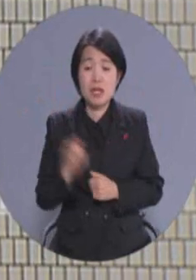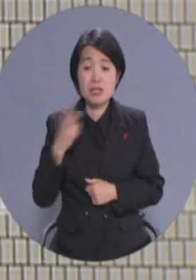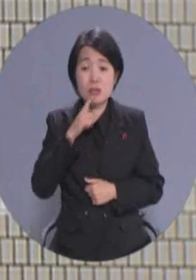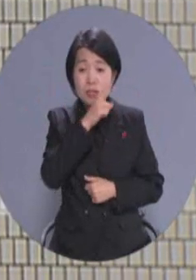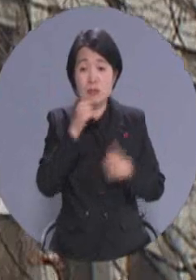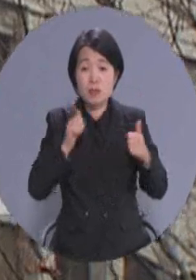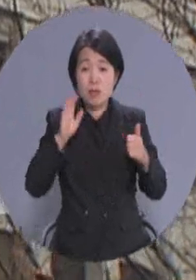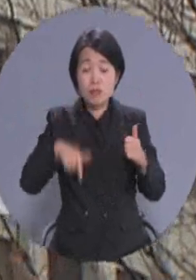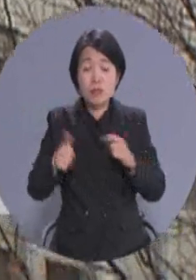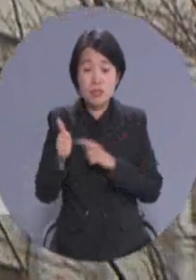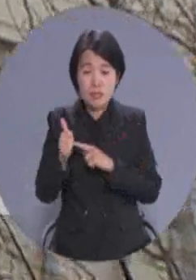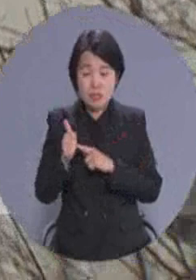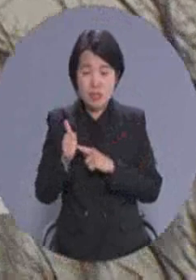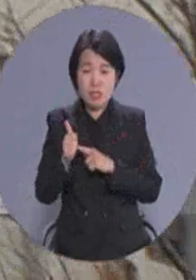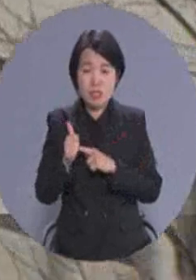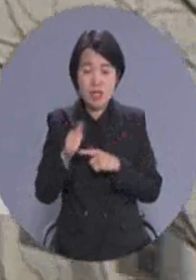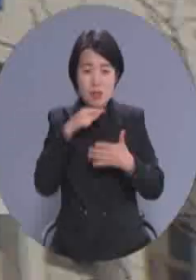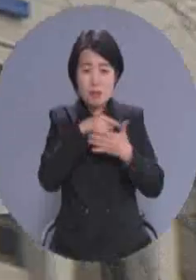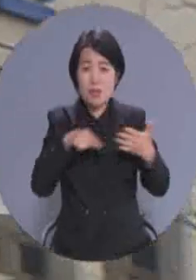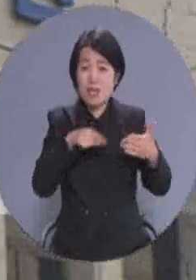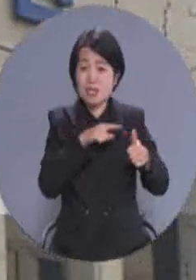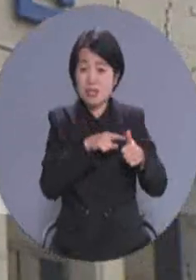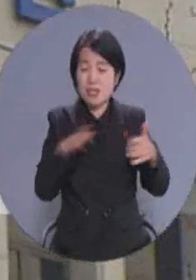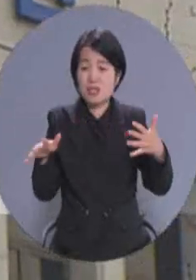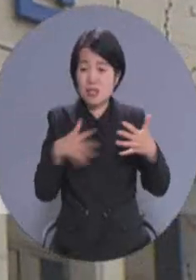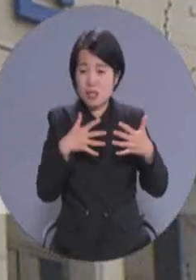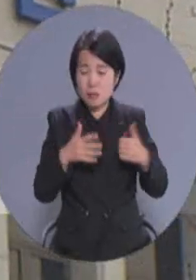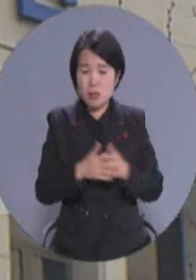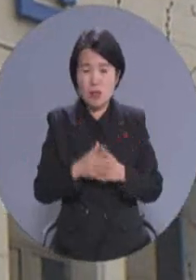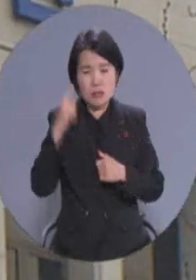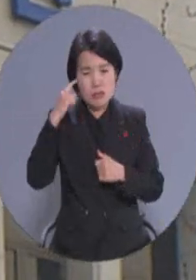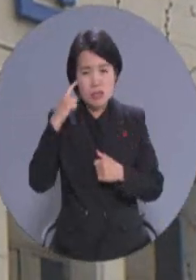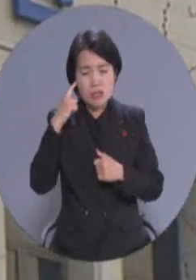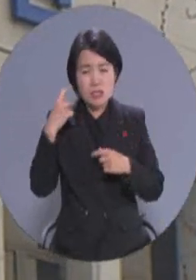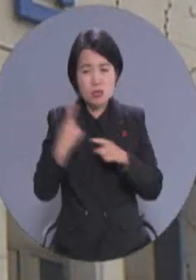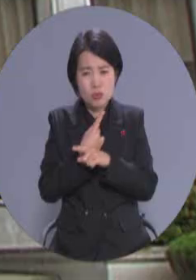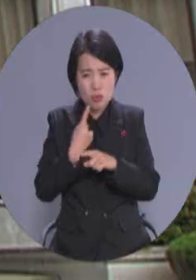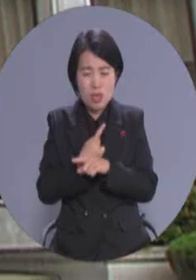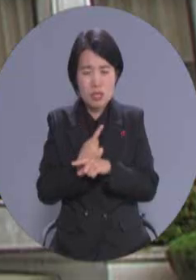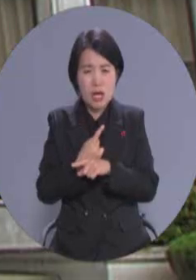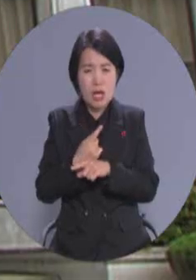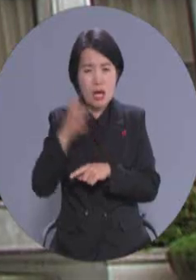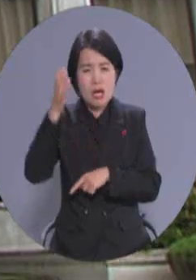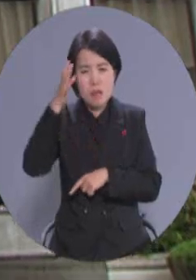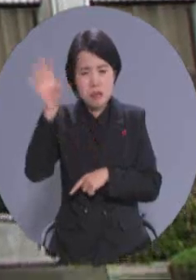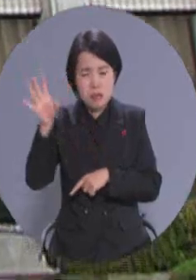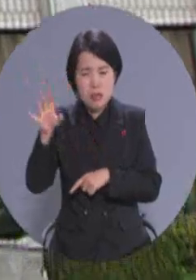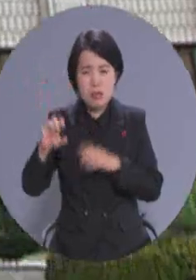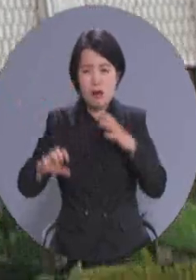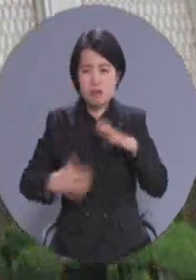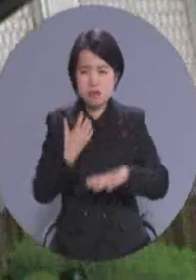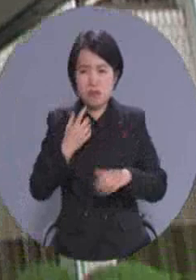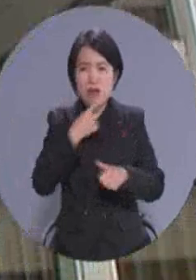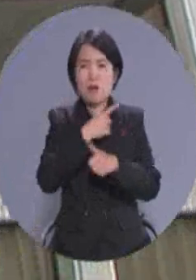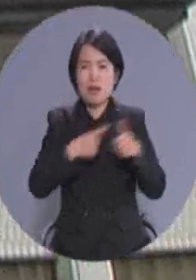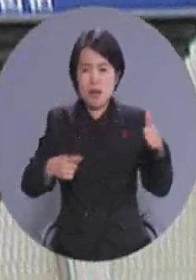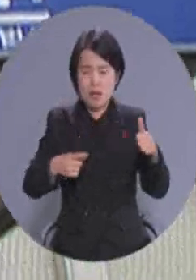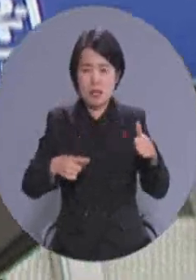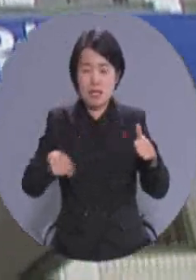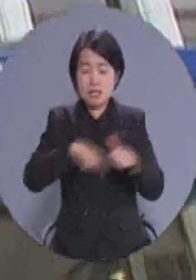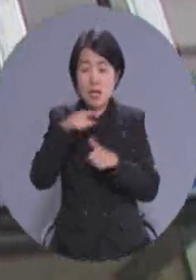재판부는이 남성이 피해자와 합의했고 정신과 진료 중 망상에 사로잡혀 우발적으로 범행을 저질렀다는